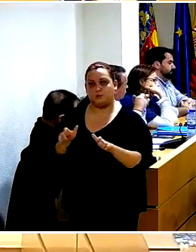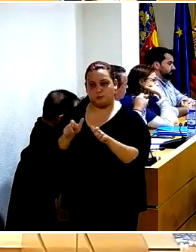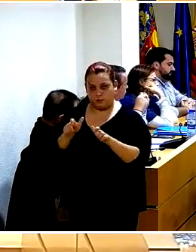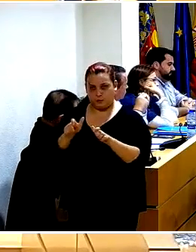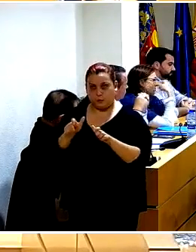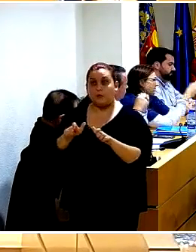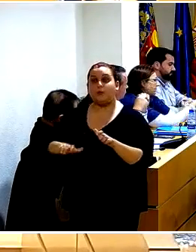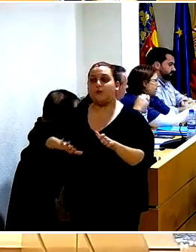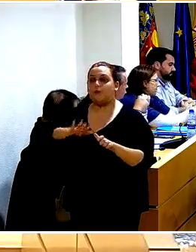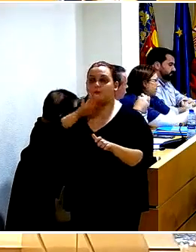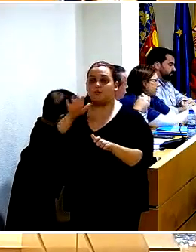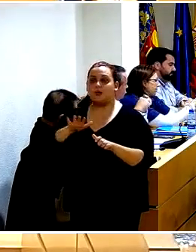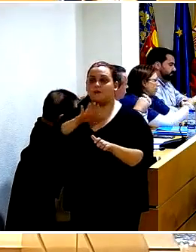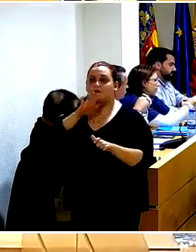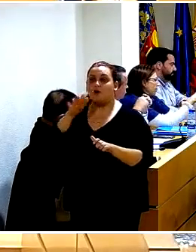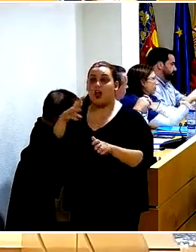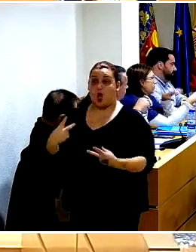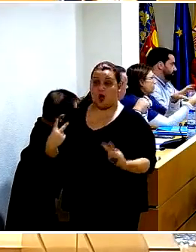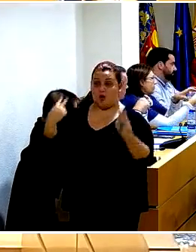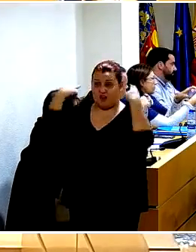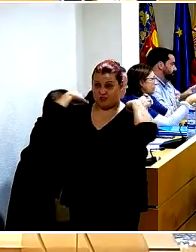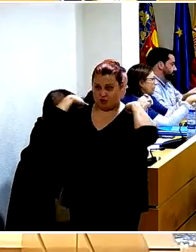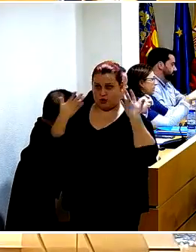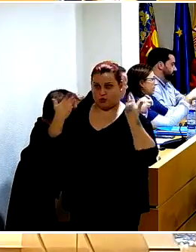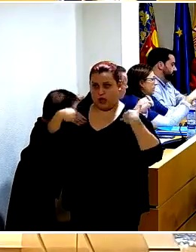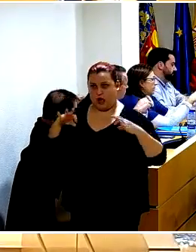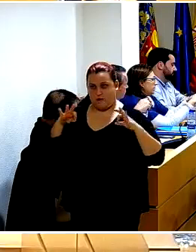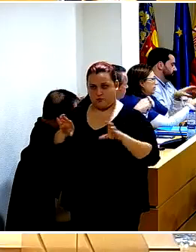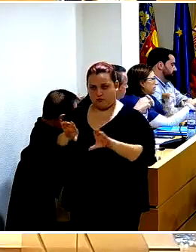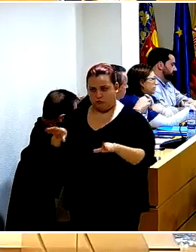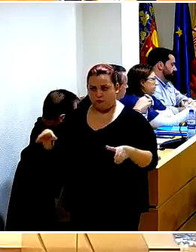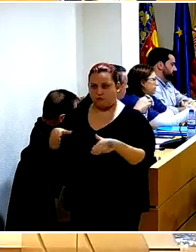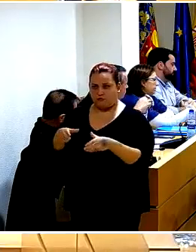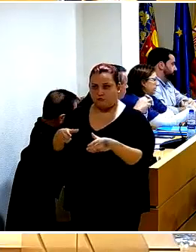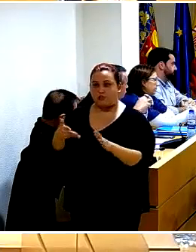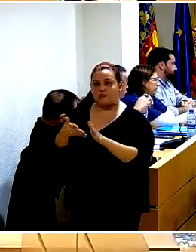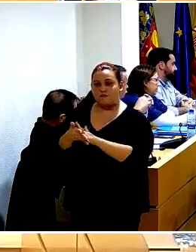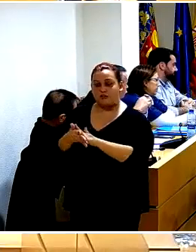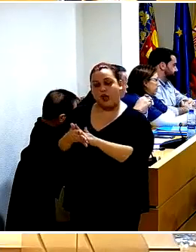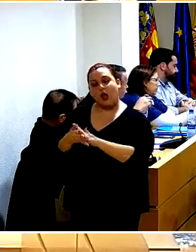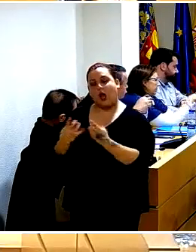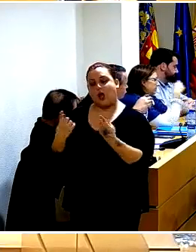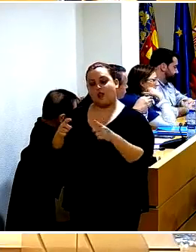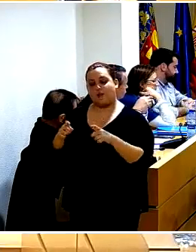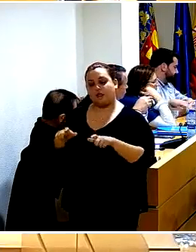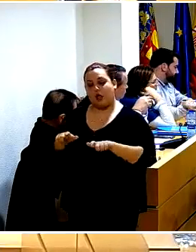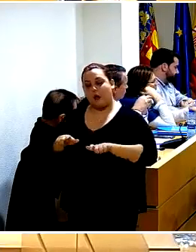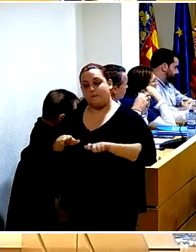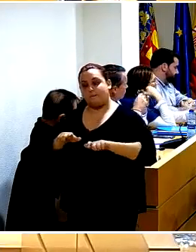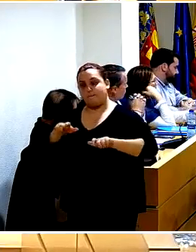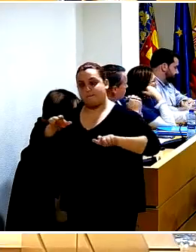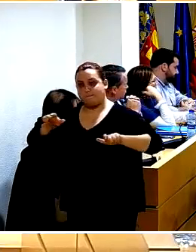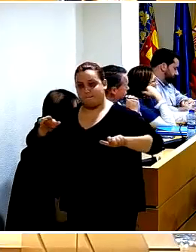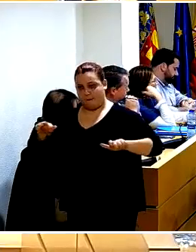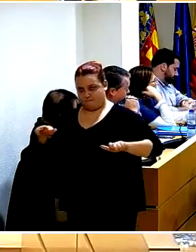que les jubilacions que es facen en la brigada són ampliacions de manera directa o indirecta després en